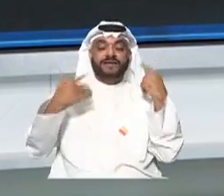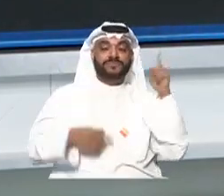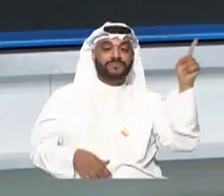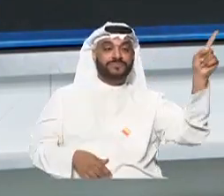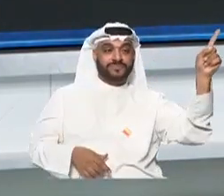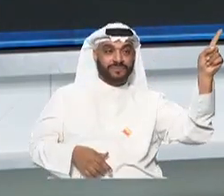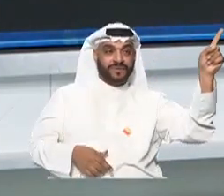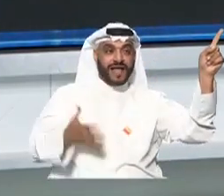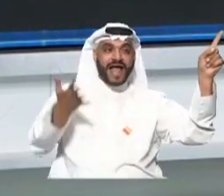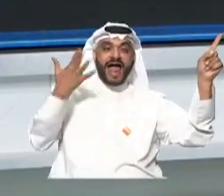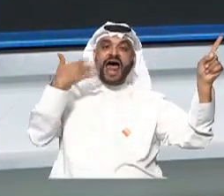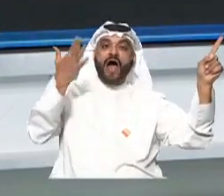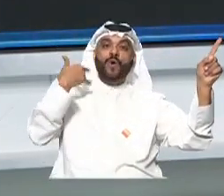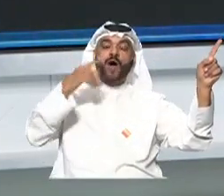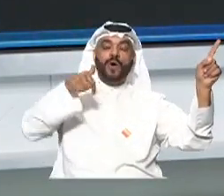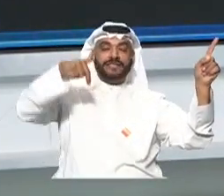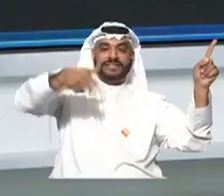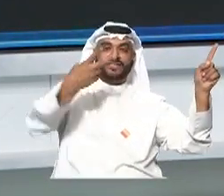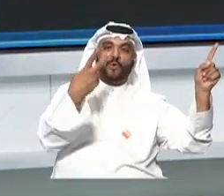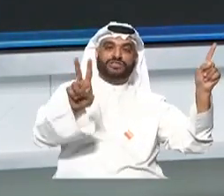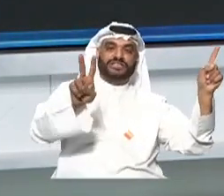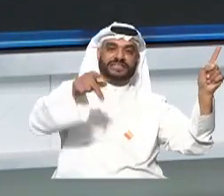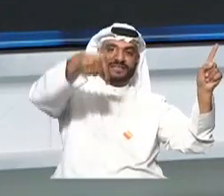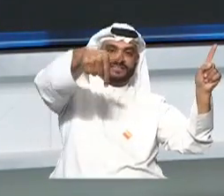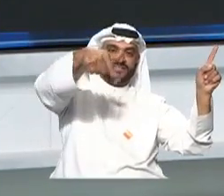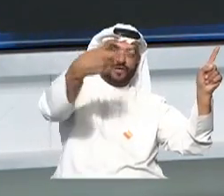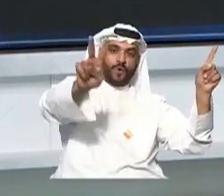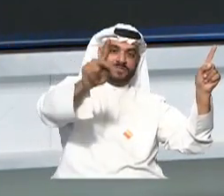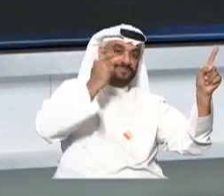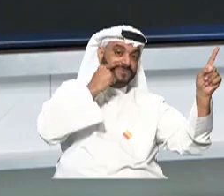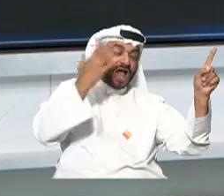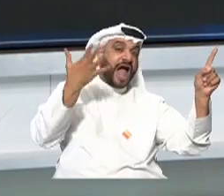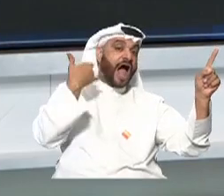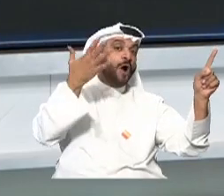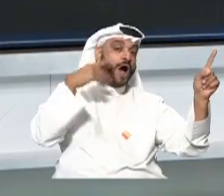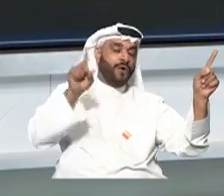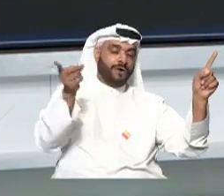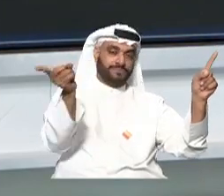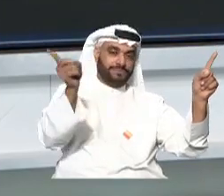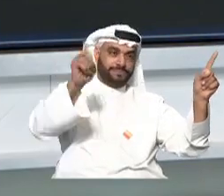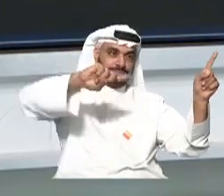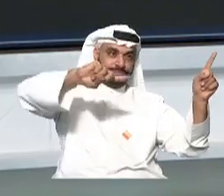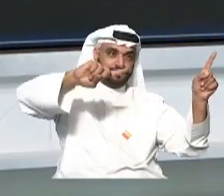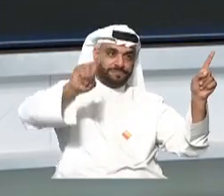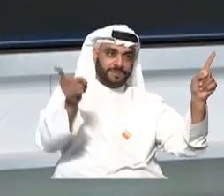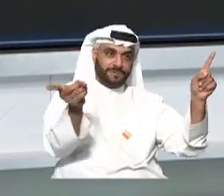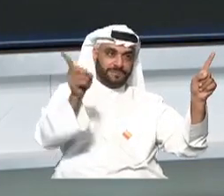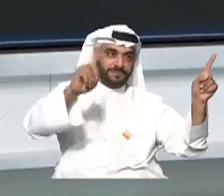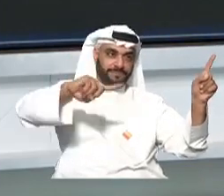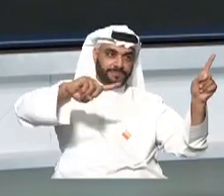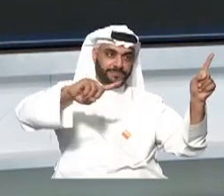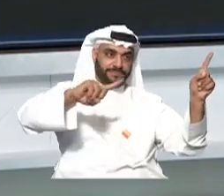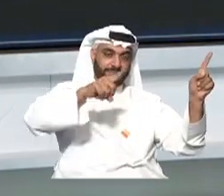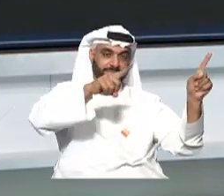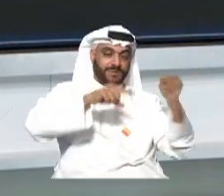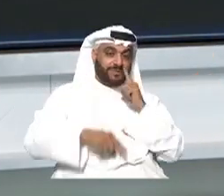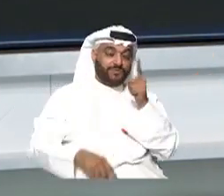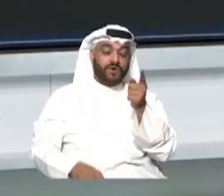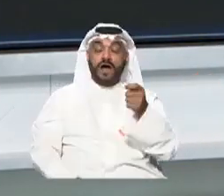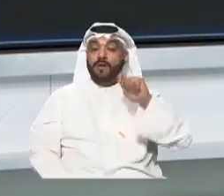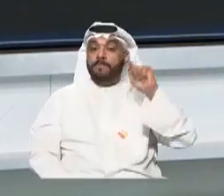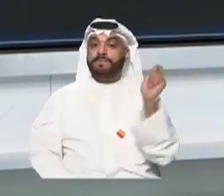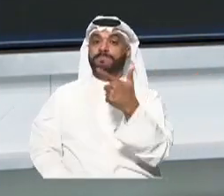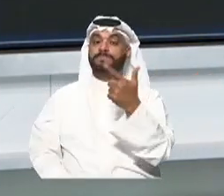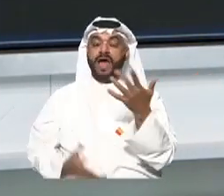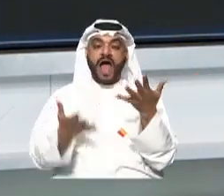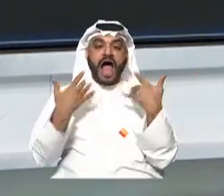خفيفة إلى معتدلة من 6 إلى 26 كيلو متر في الساعة. أجواء غائمة جزئيا على بعض المناطق، درجات الحرارة تتراوح ما بين 18 إلى 23 درجة